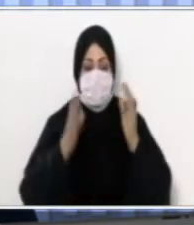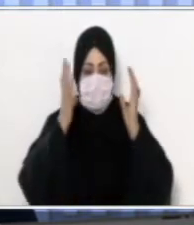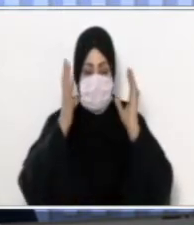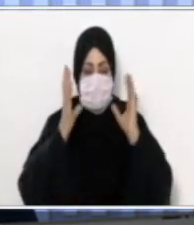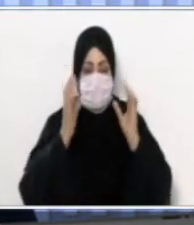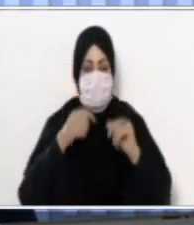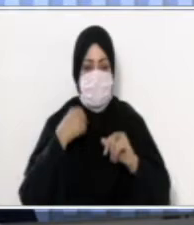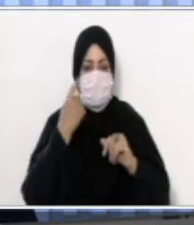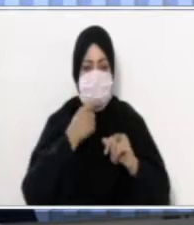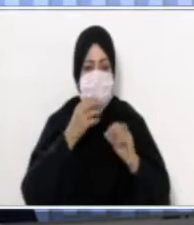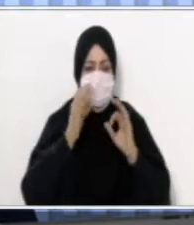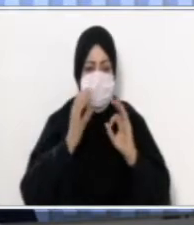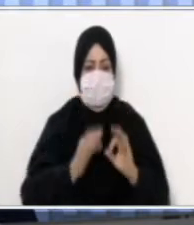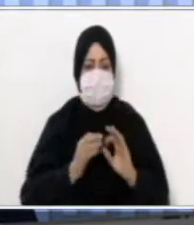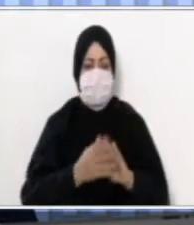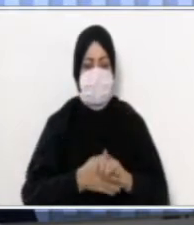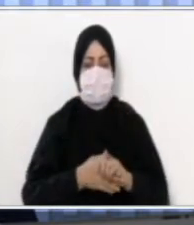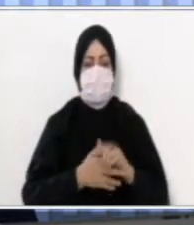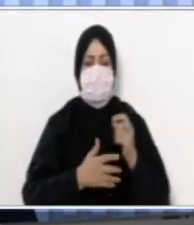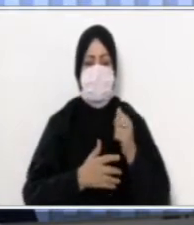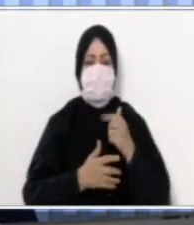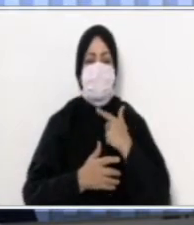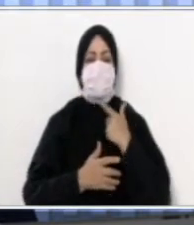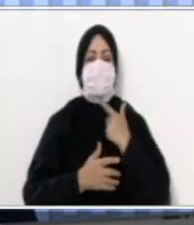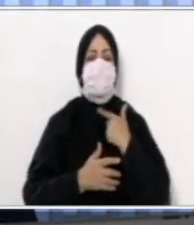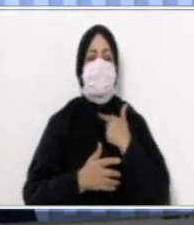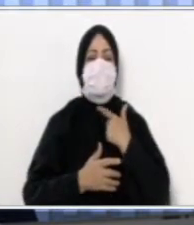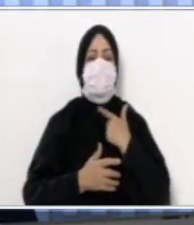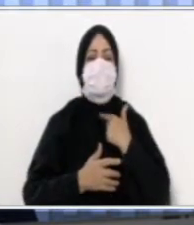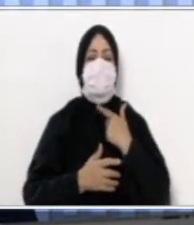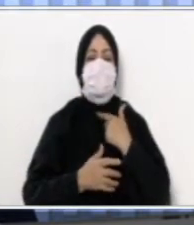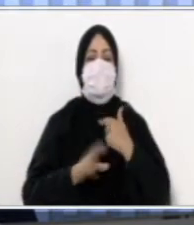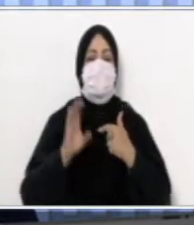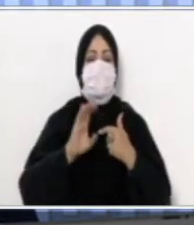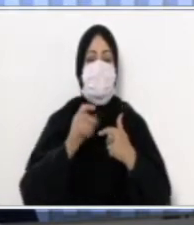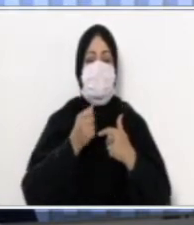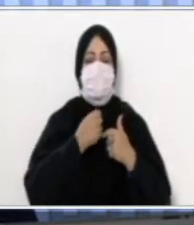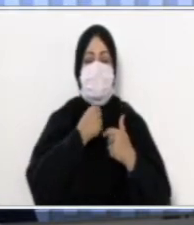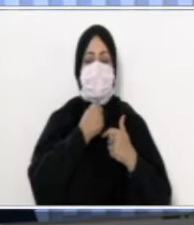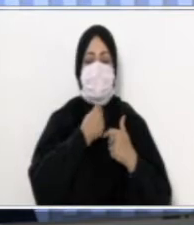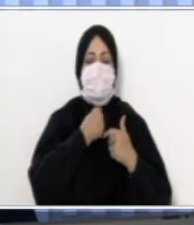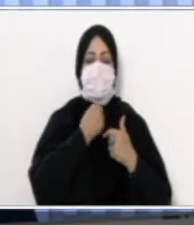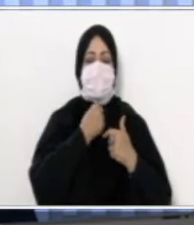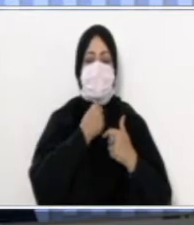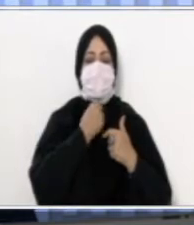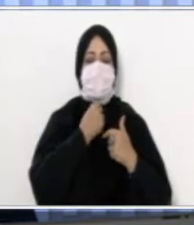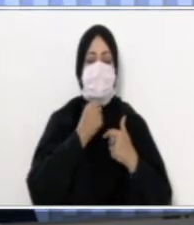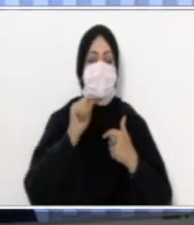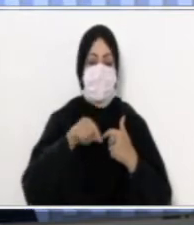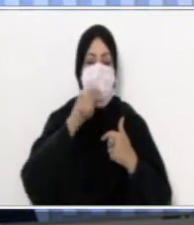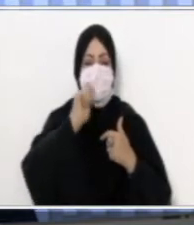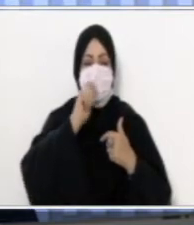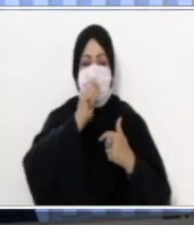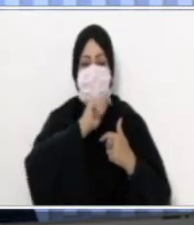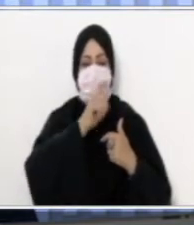جيت هيك بنصلي بنصف رجلي حسيت بننت انه هو رجلي يعني عرفت حسيتها